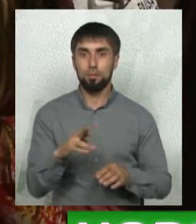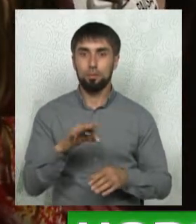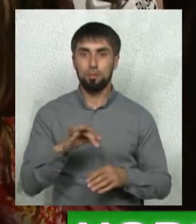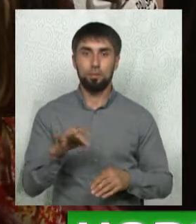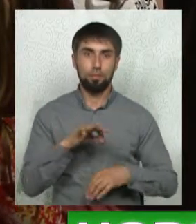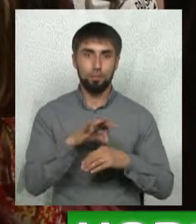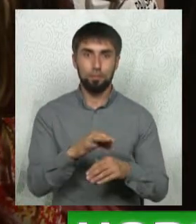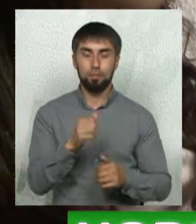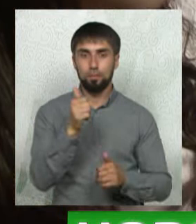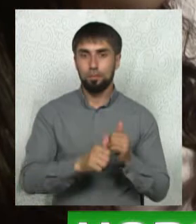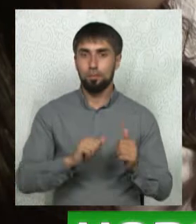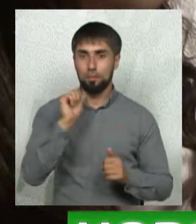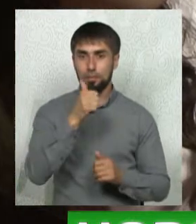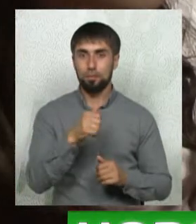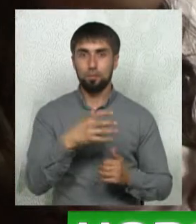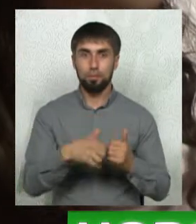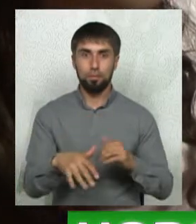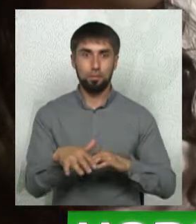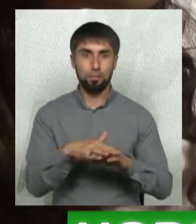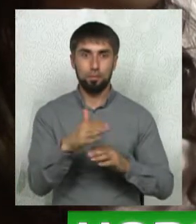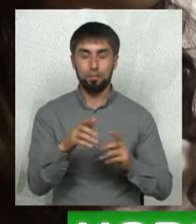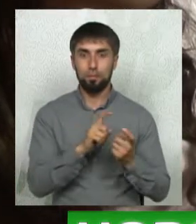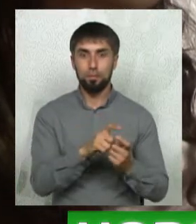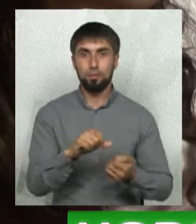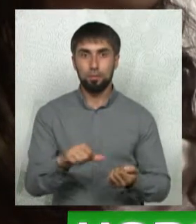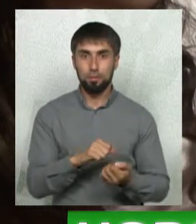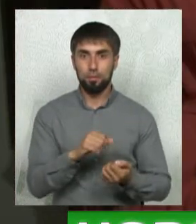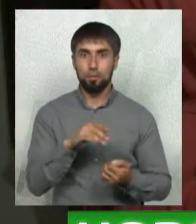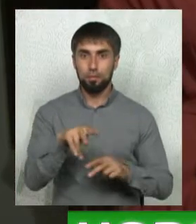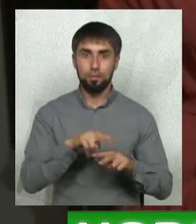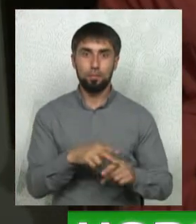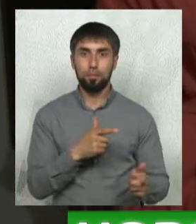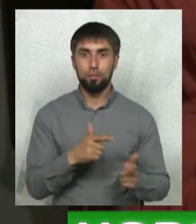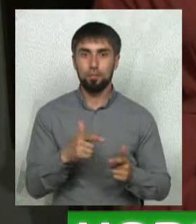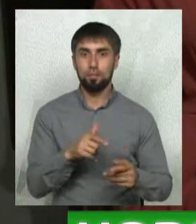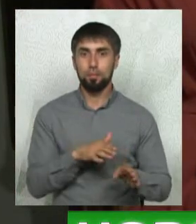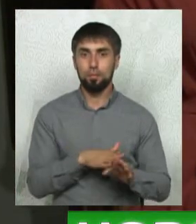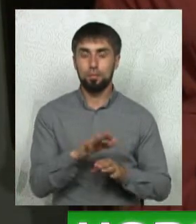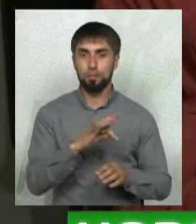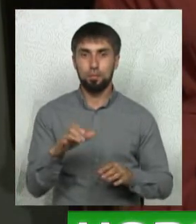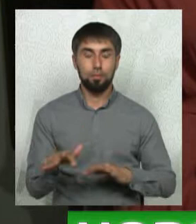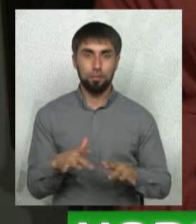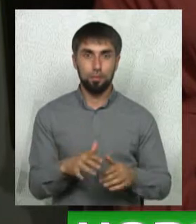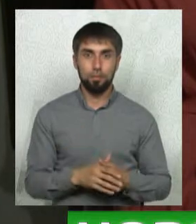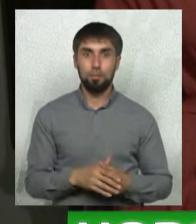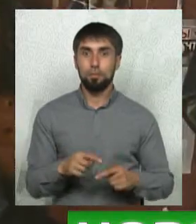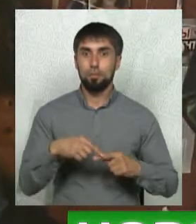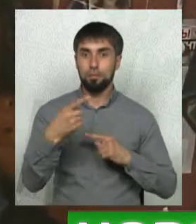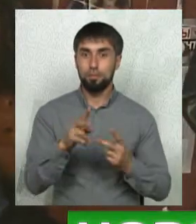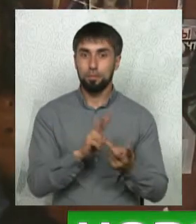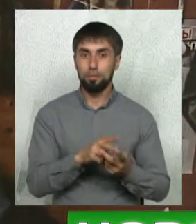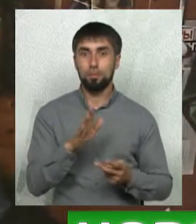мемориале проводят ежегодно к Международному дню борьбы с наркоманией. Здесь подготовили целый комплекс мероприятий. Следующая